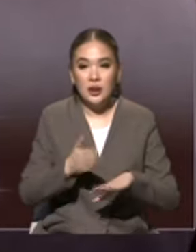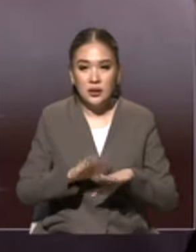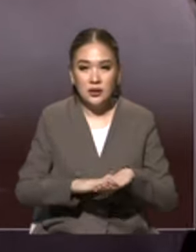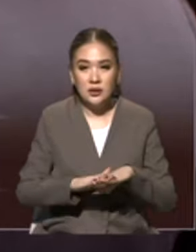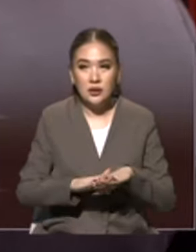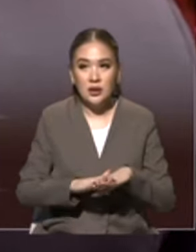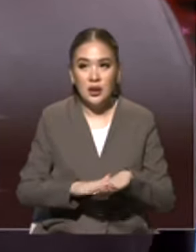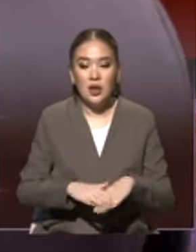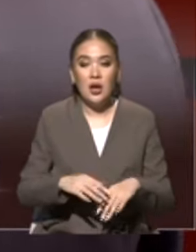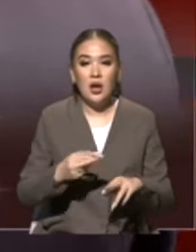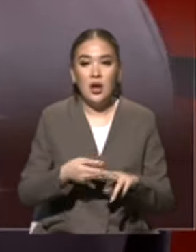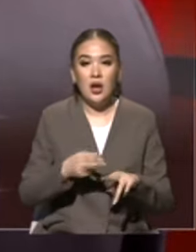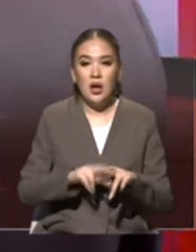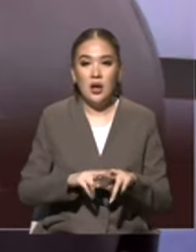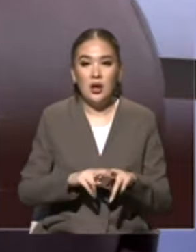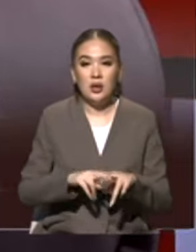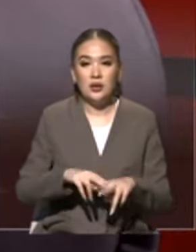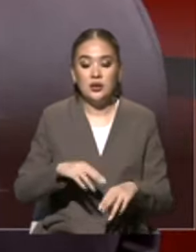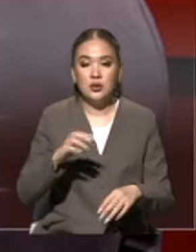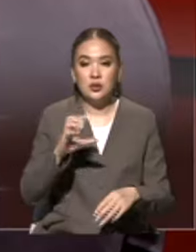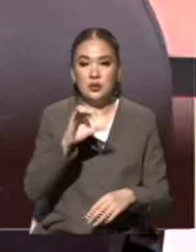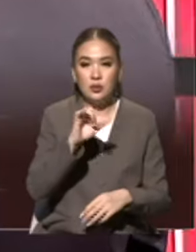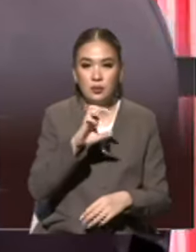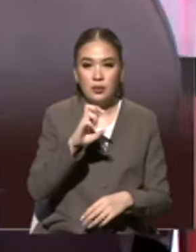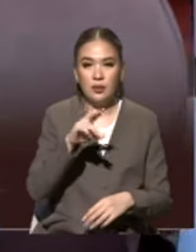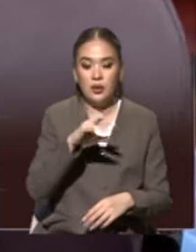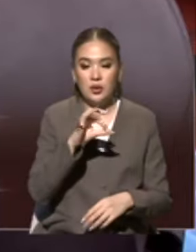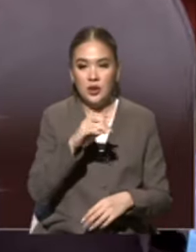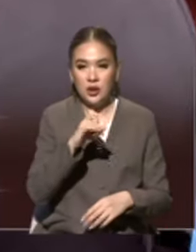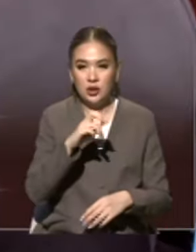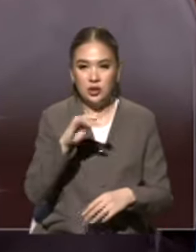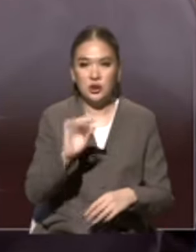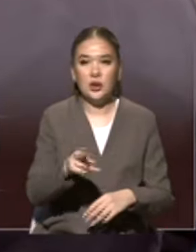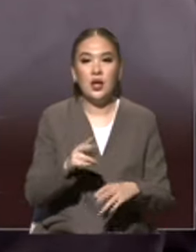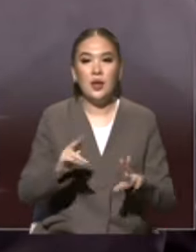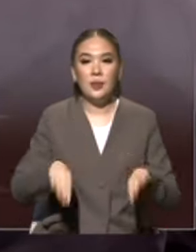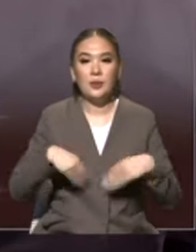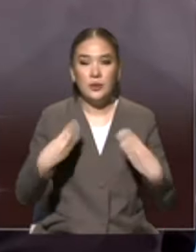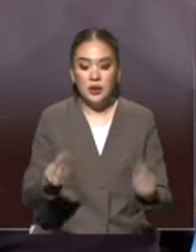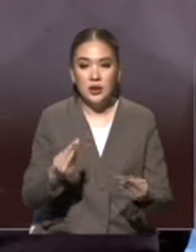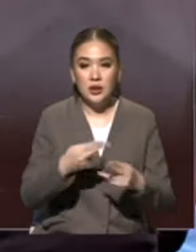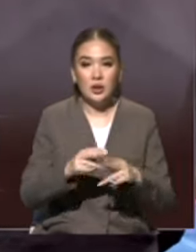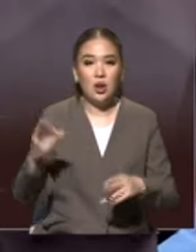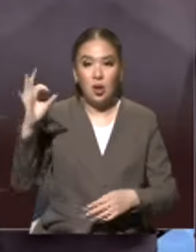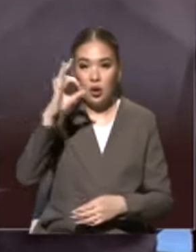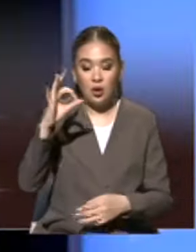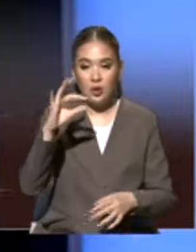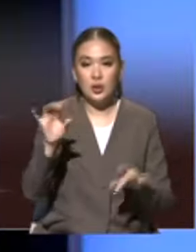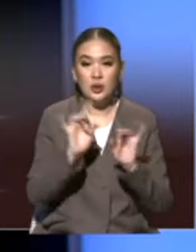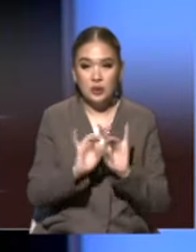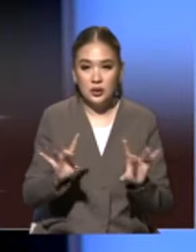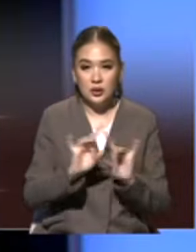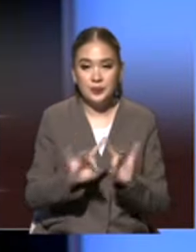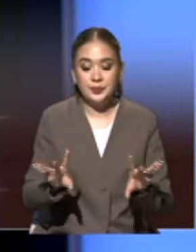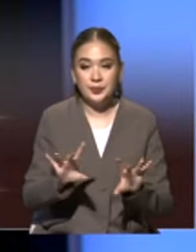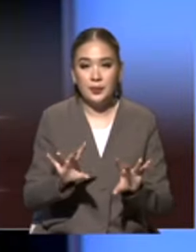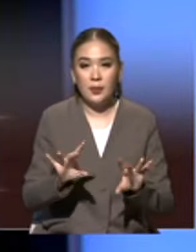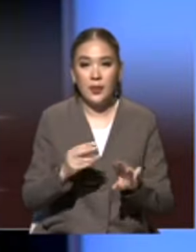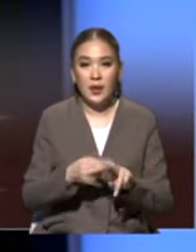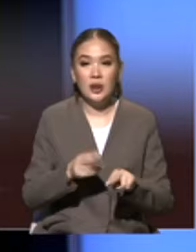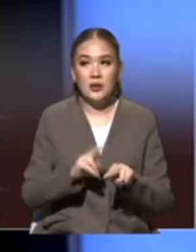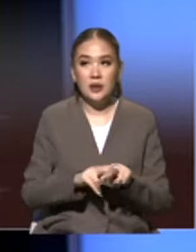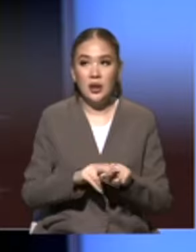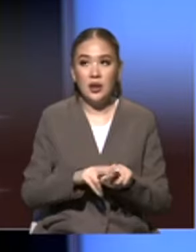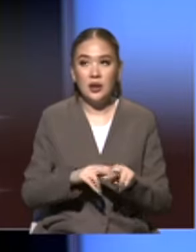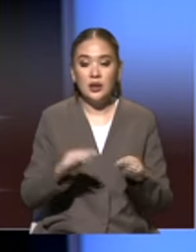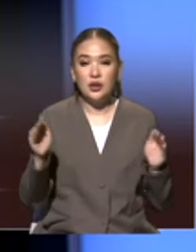да, қалған бәрін жаңағы субподрядчиктерге таратады. Сонда айта кететін кезде түбі сол жергілікті жаңағы